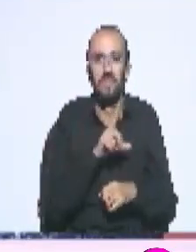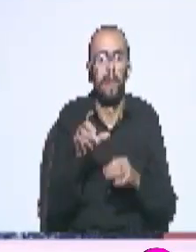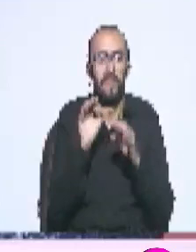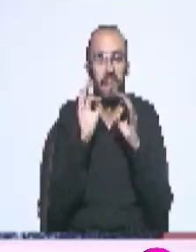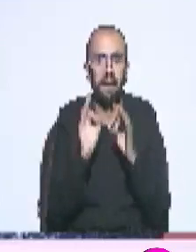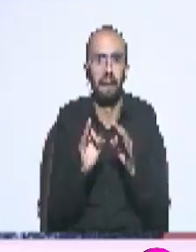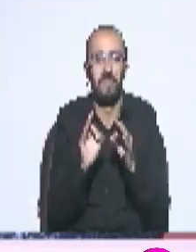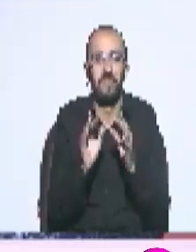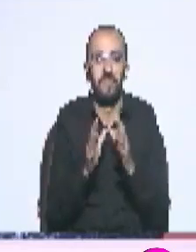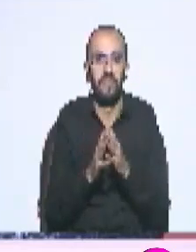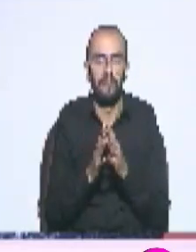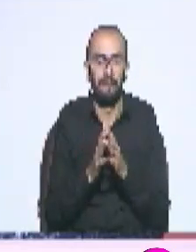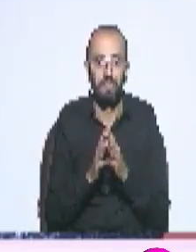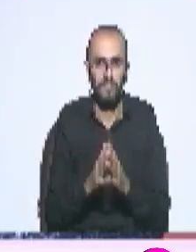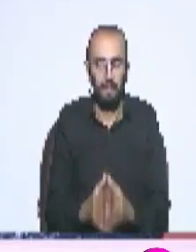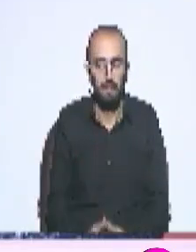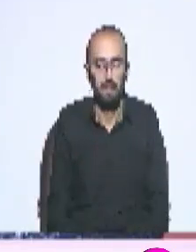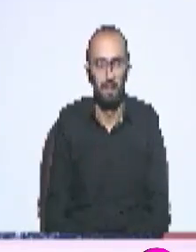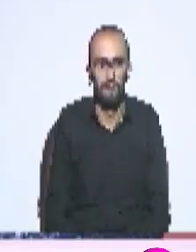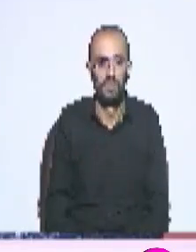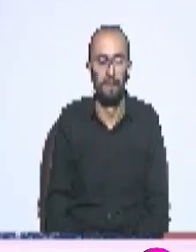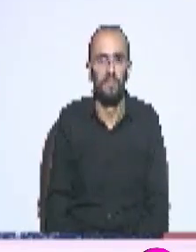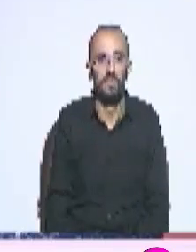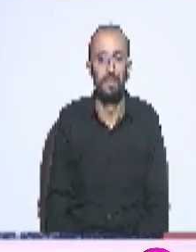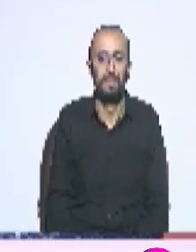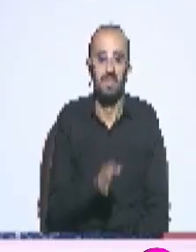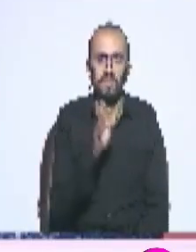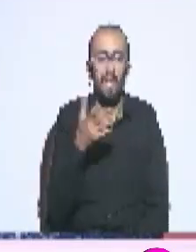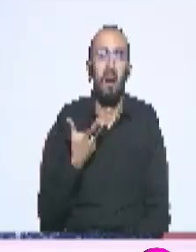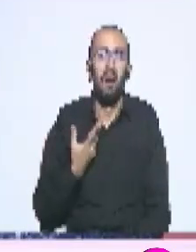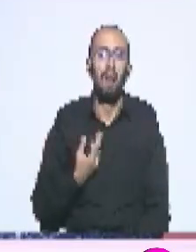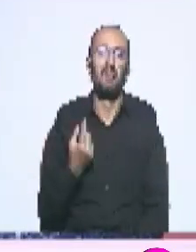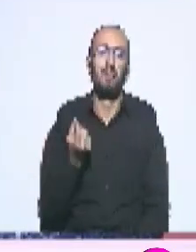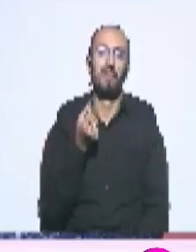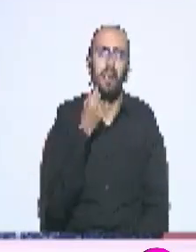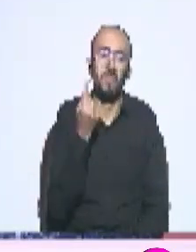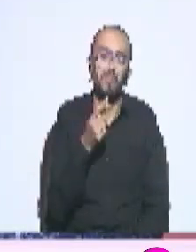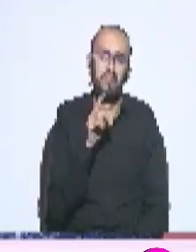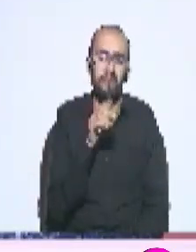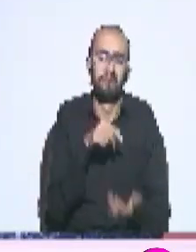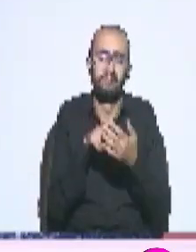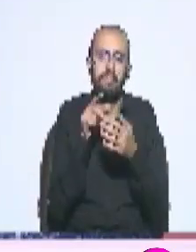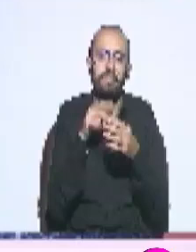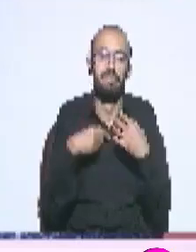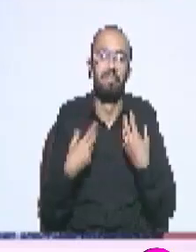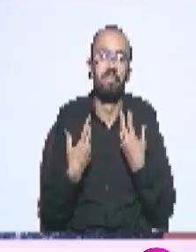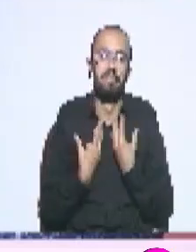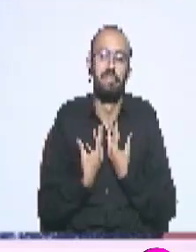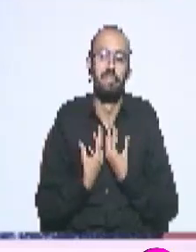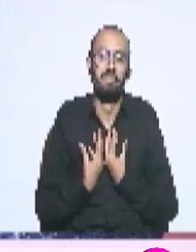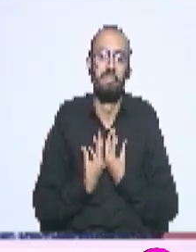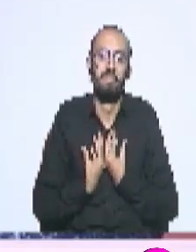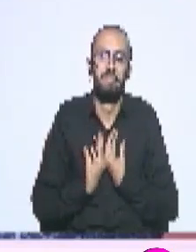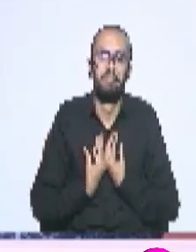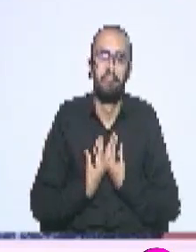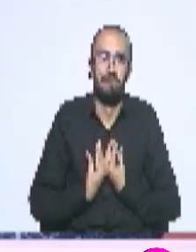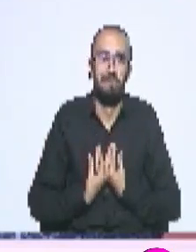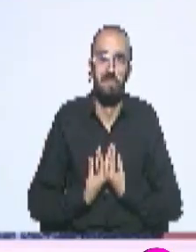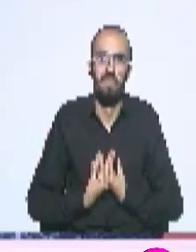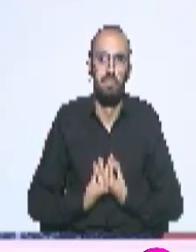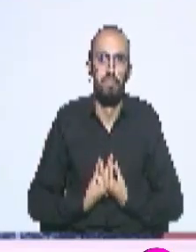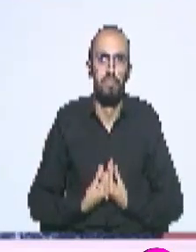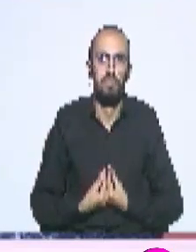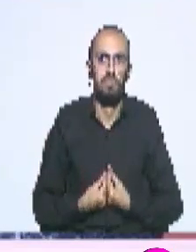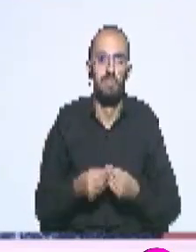ومضبوط طبيعي ان انا اميل ناحيه الحته مريحه ان انا اعمل الحاجه ا زي ما بيحصل اللي